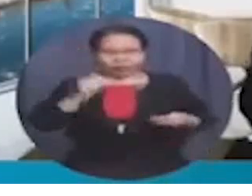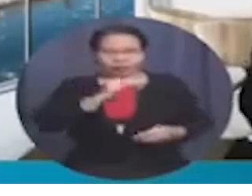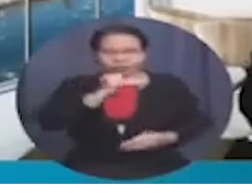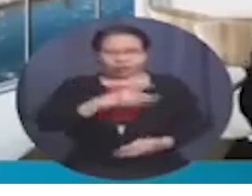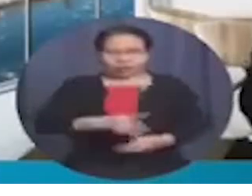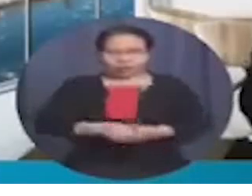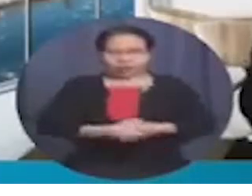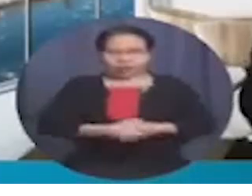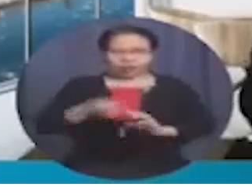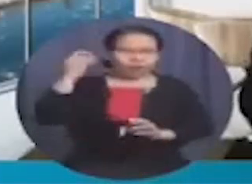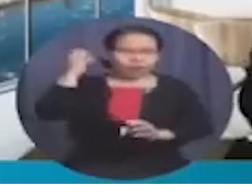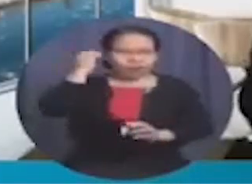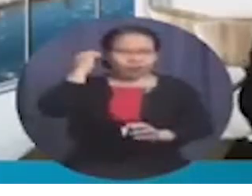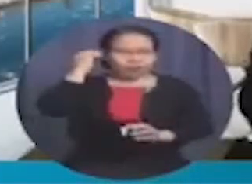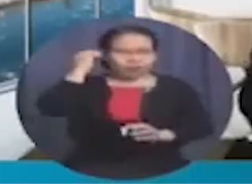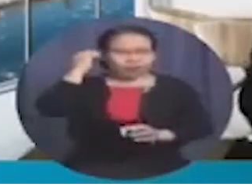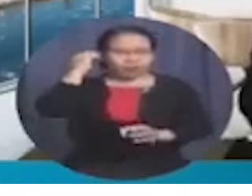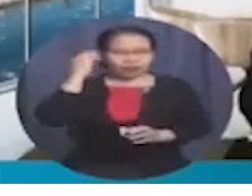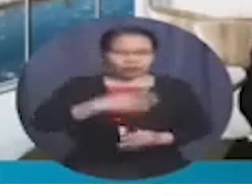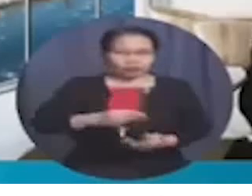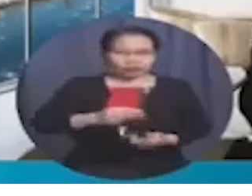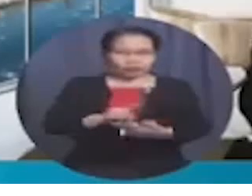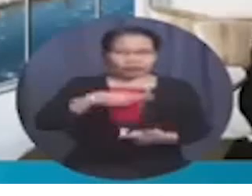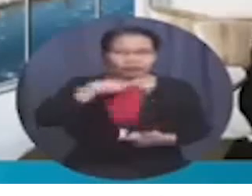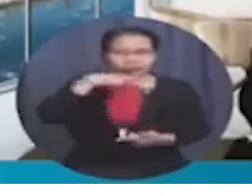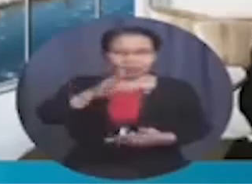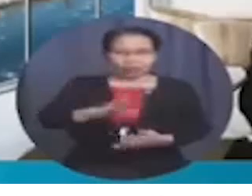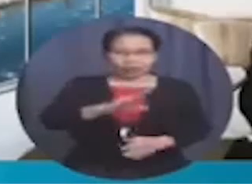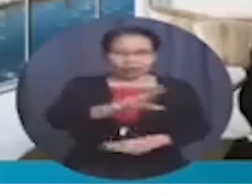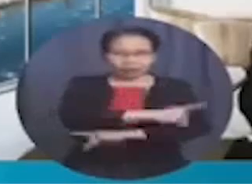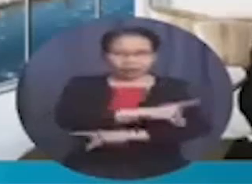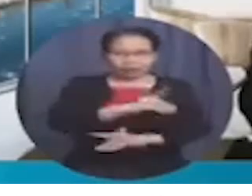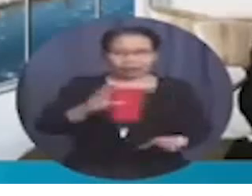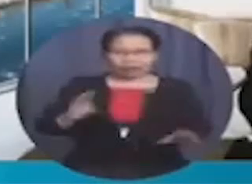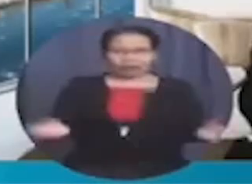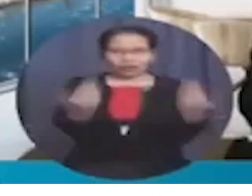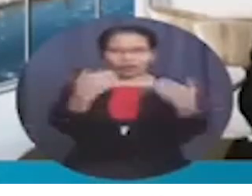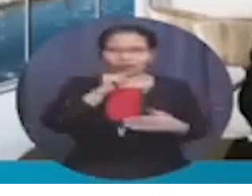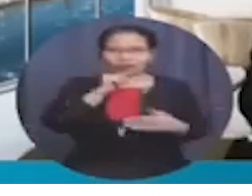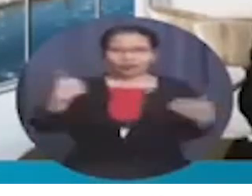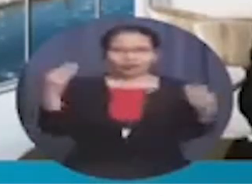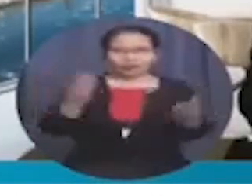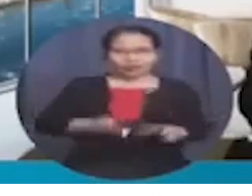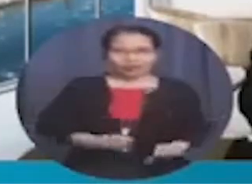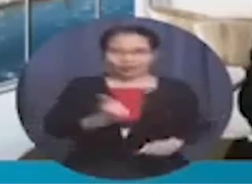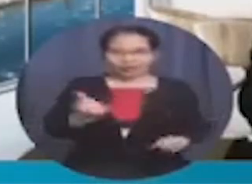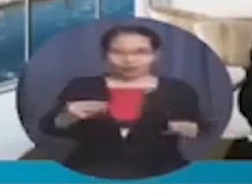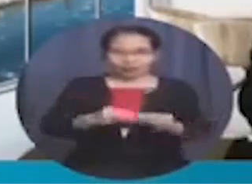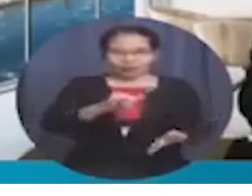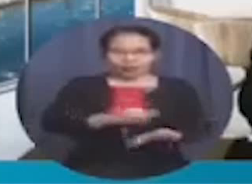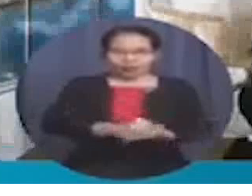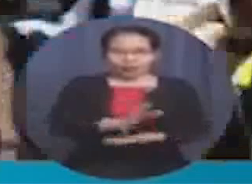sa gusto, dadating ang araw, wala na tayong pagkakataon. Yun po ang